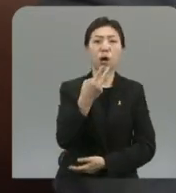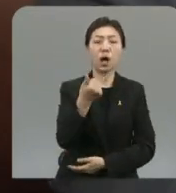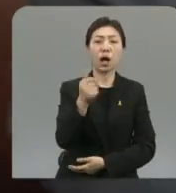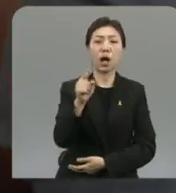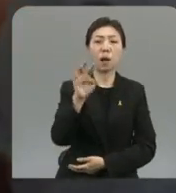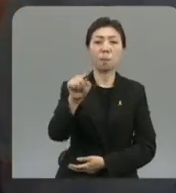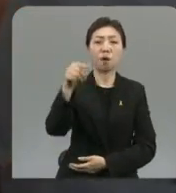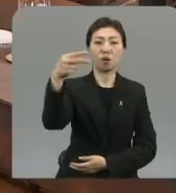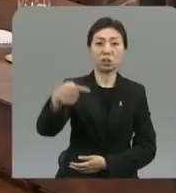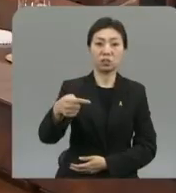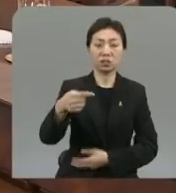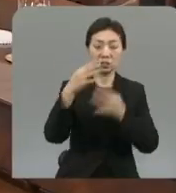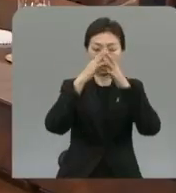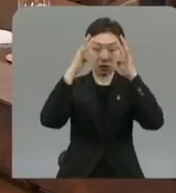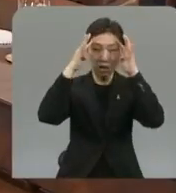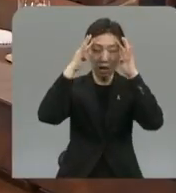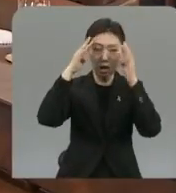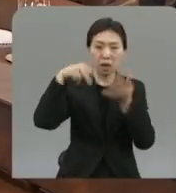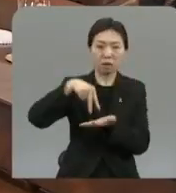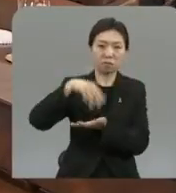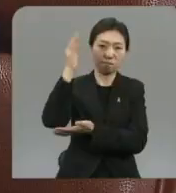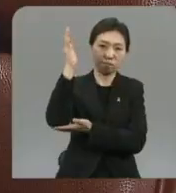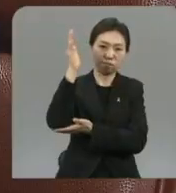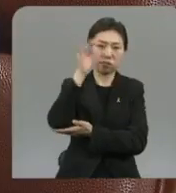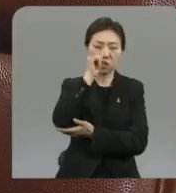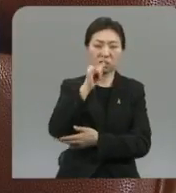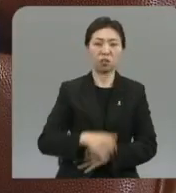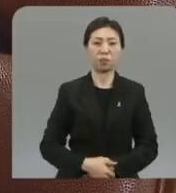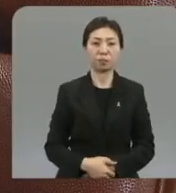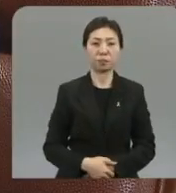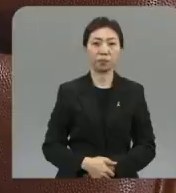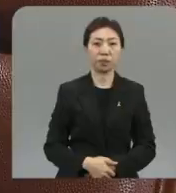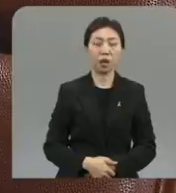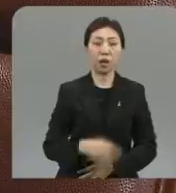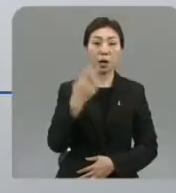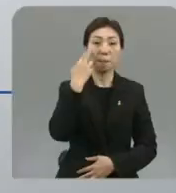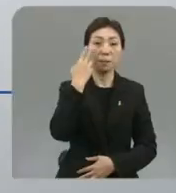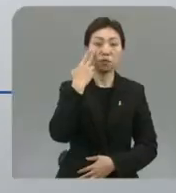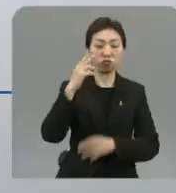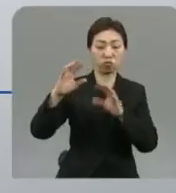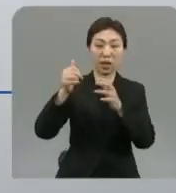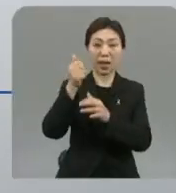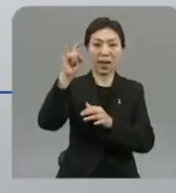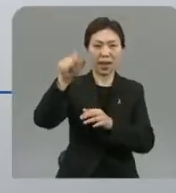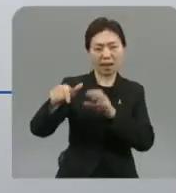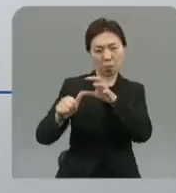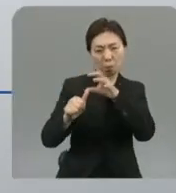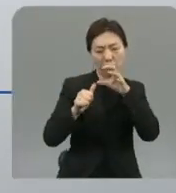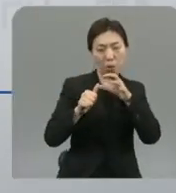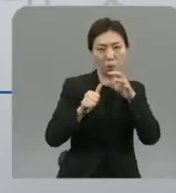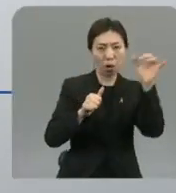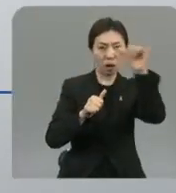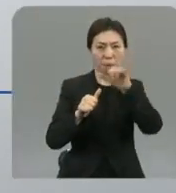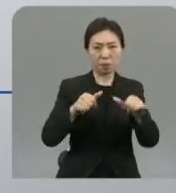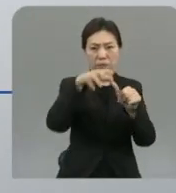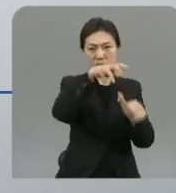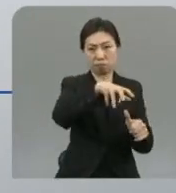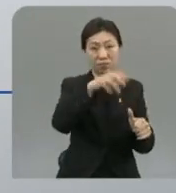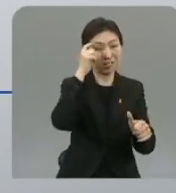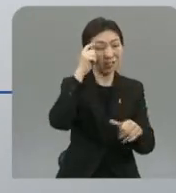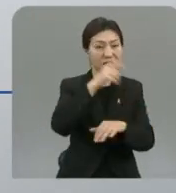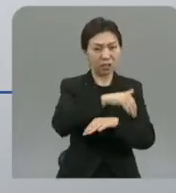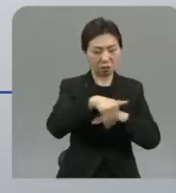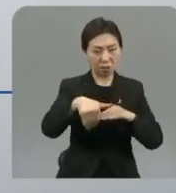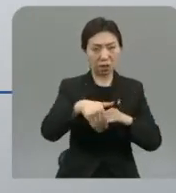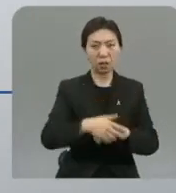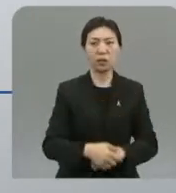か注目されます現地時間の26日に行われる韓米首脳会談で最優先